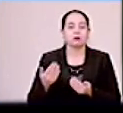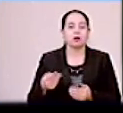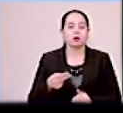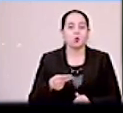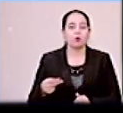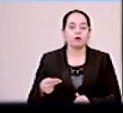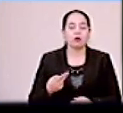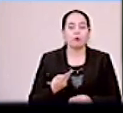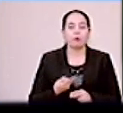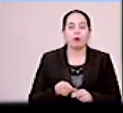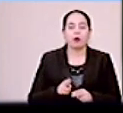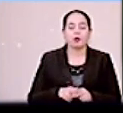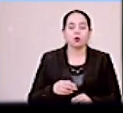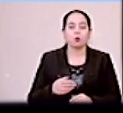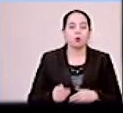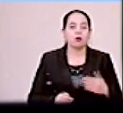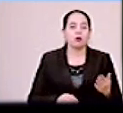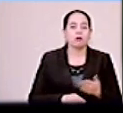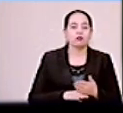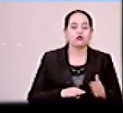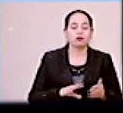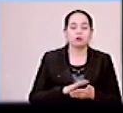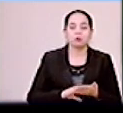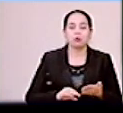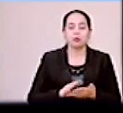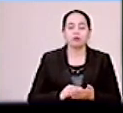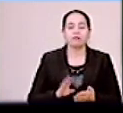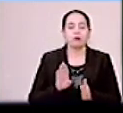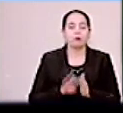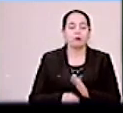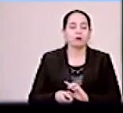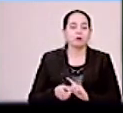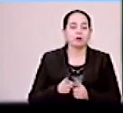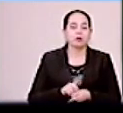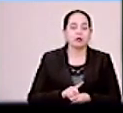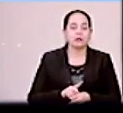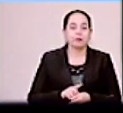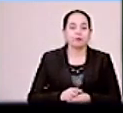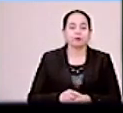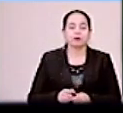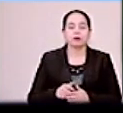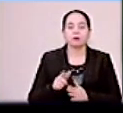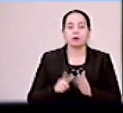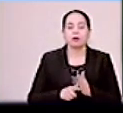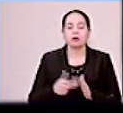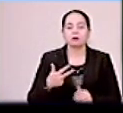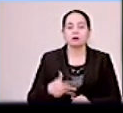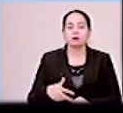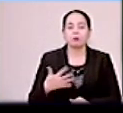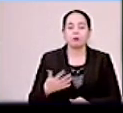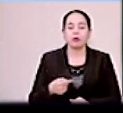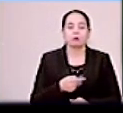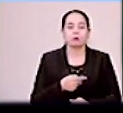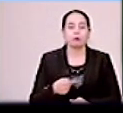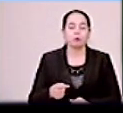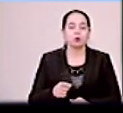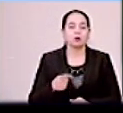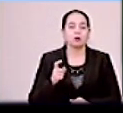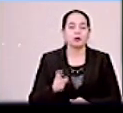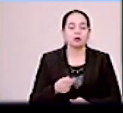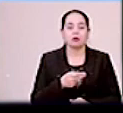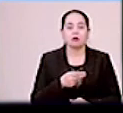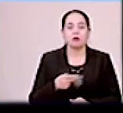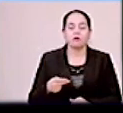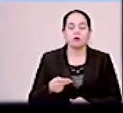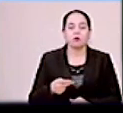уравнение. Поэтому левую часть переписываем без изменения. 17 35 минус х